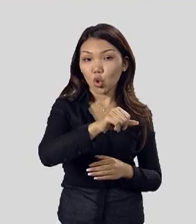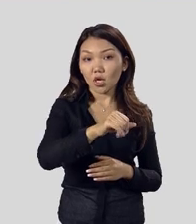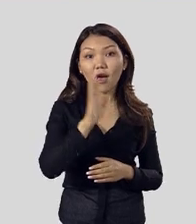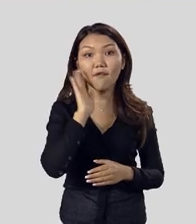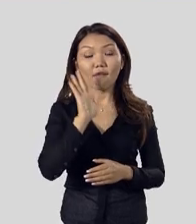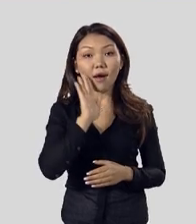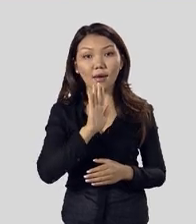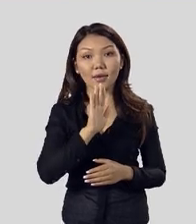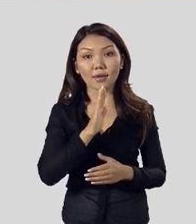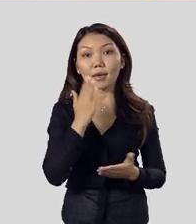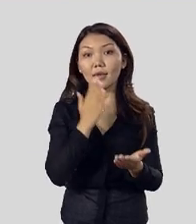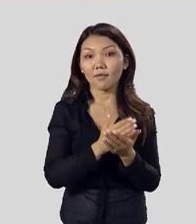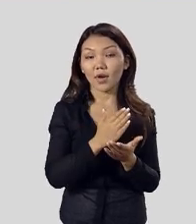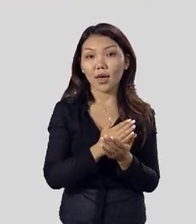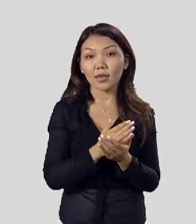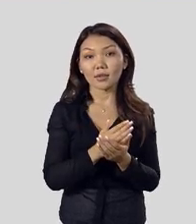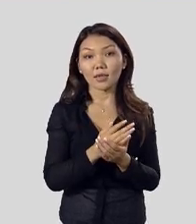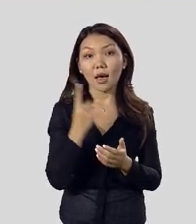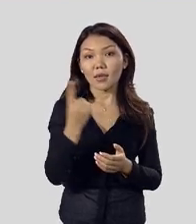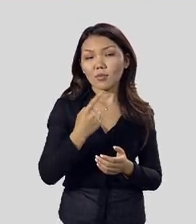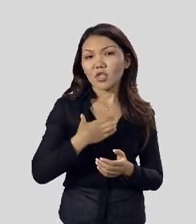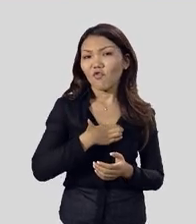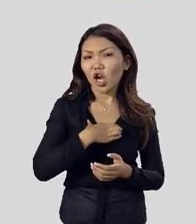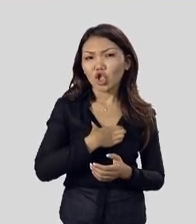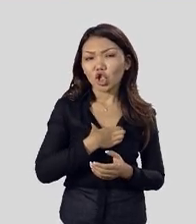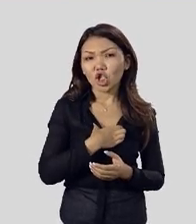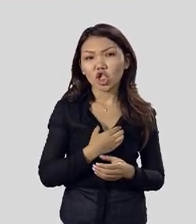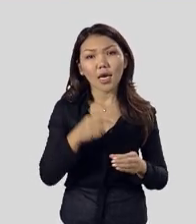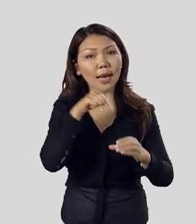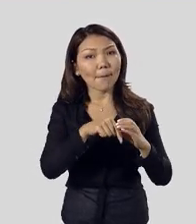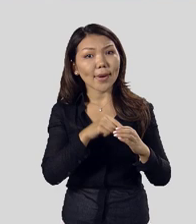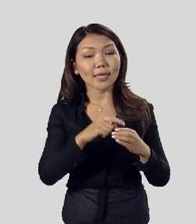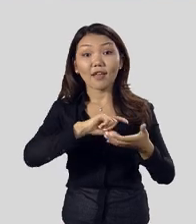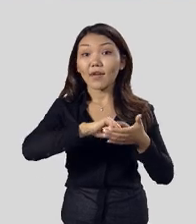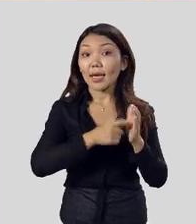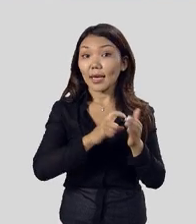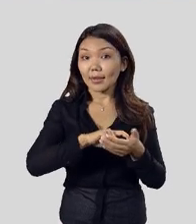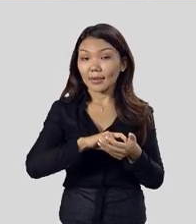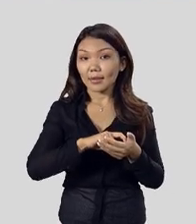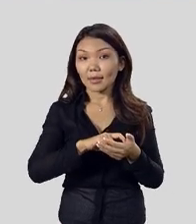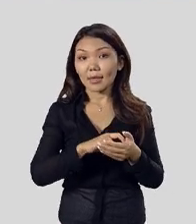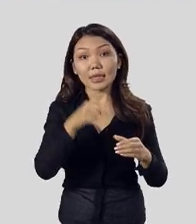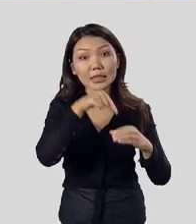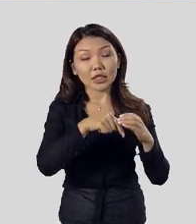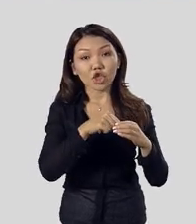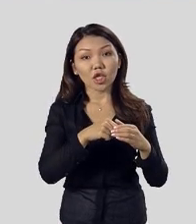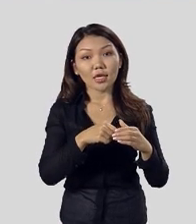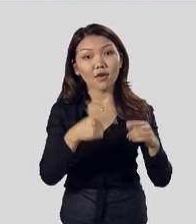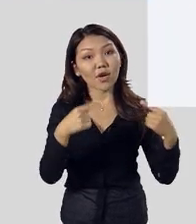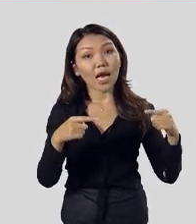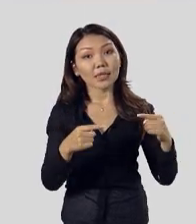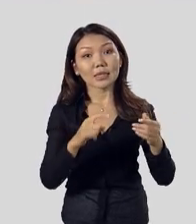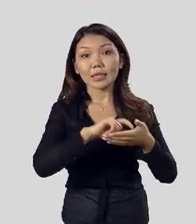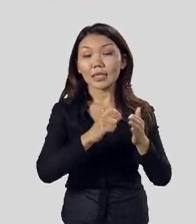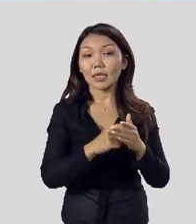считается одним из самых важнейших компонентов клетки и и содержание в разных клетках отличается